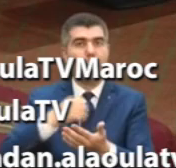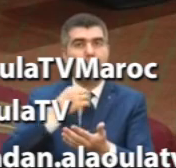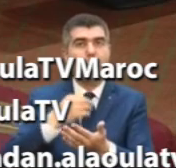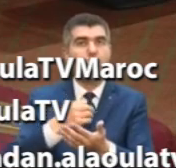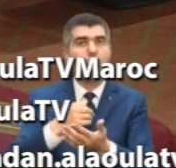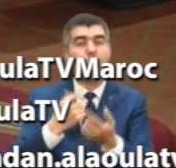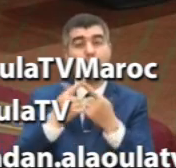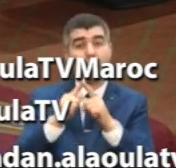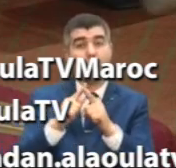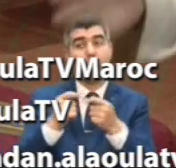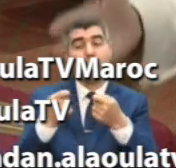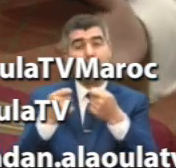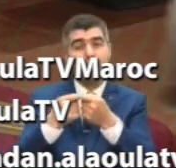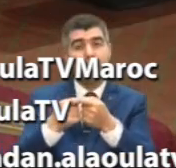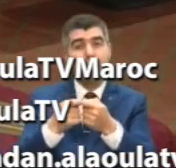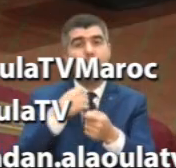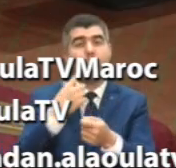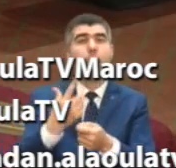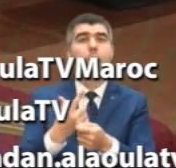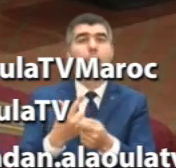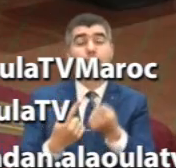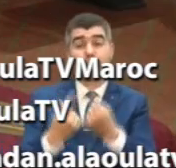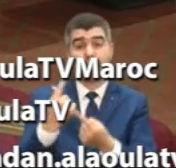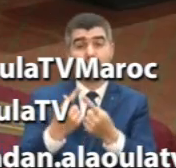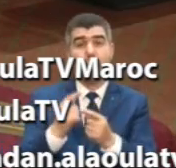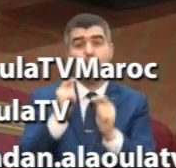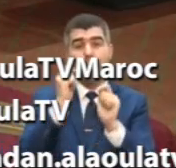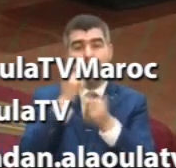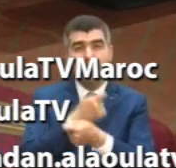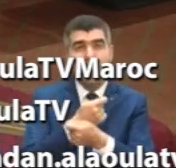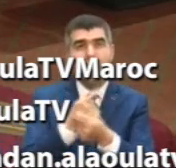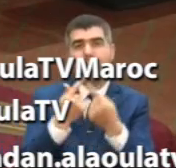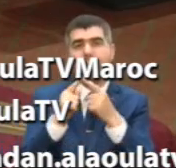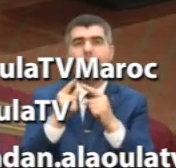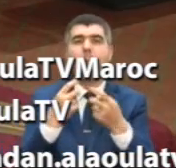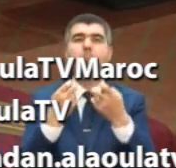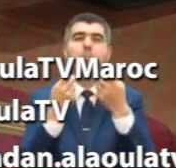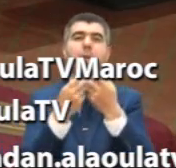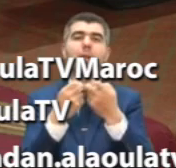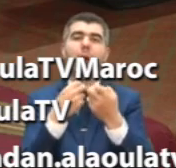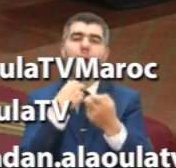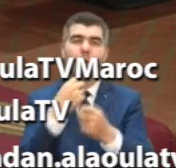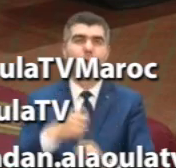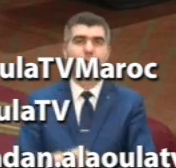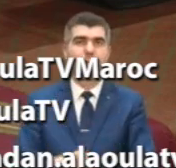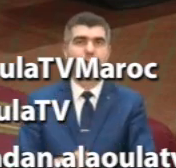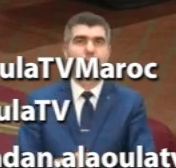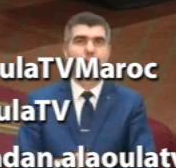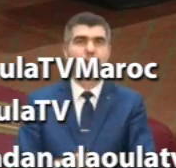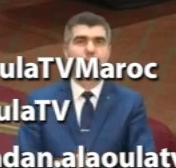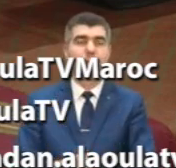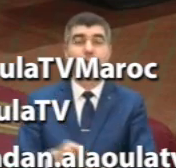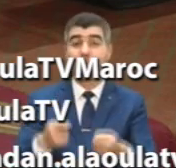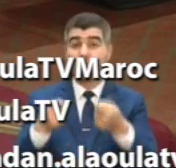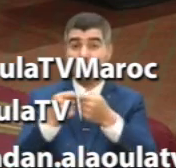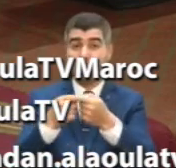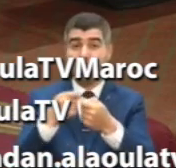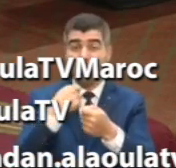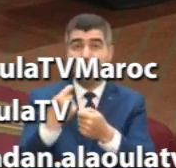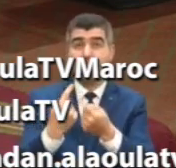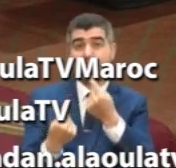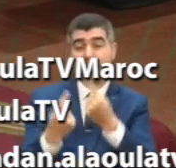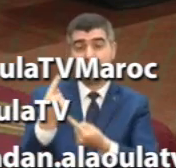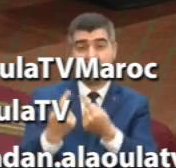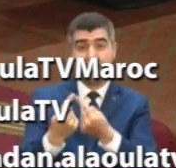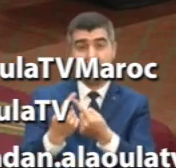هو غيره جامعة سطات، هو غيره جامعة وجدة، نعطيت فقط على سبيل المثال. المعالجة والمقاربة عندنا كما تعلمون هي